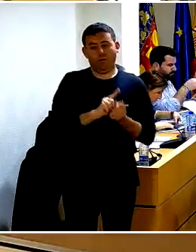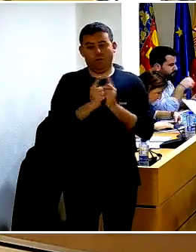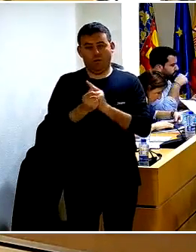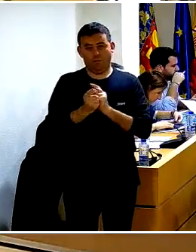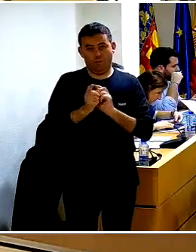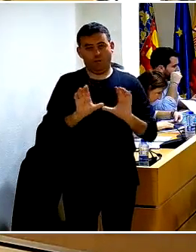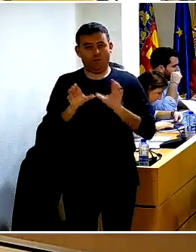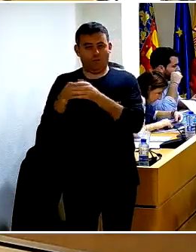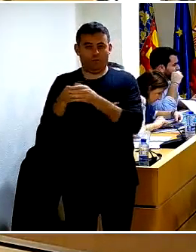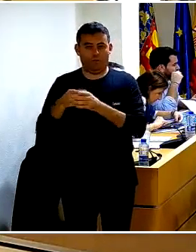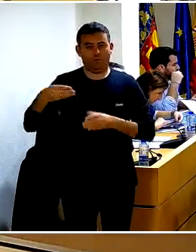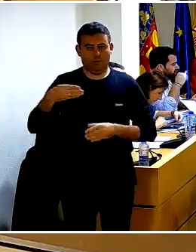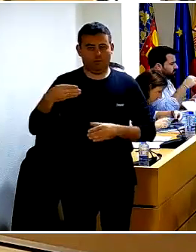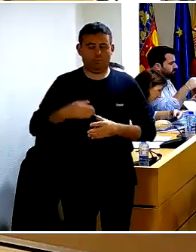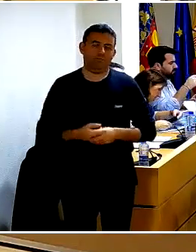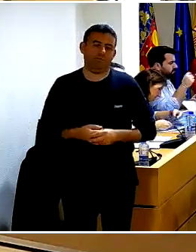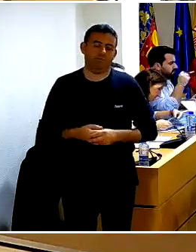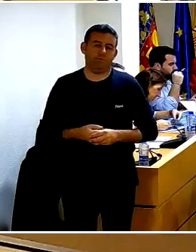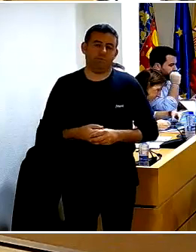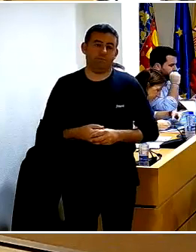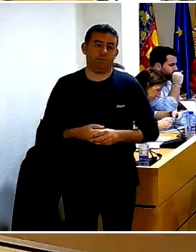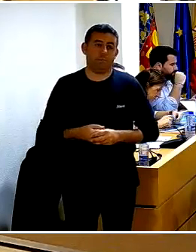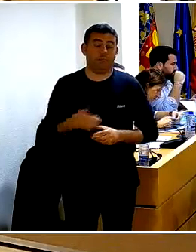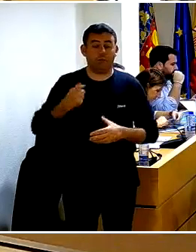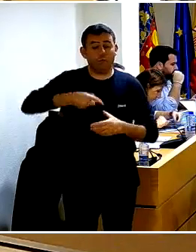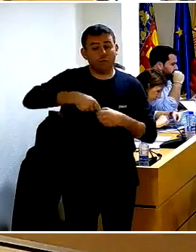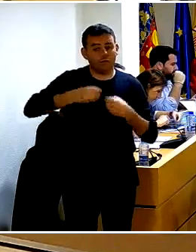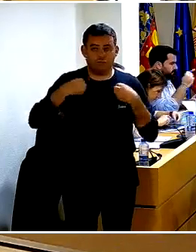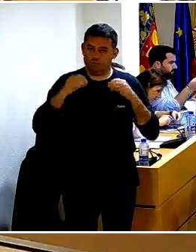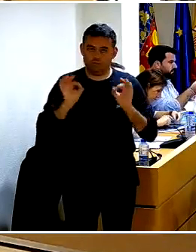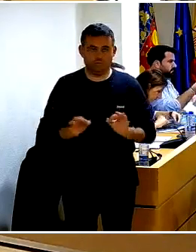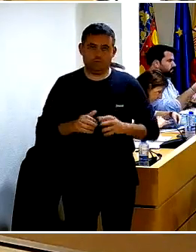la relació de llocs de treball és la mateixa que teníem en eixa modificació.